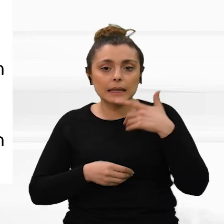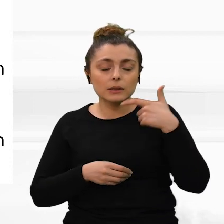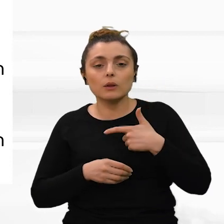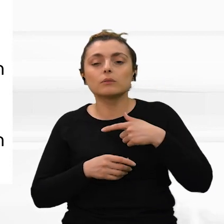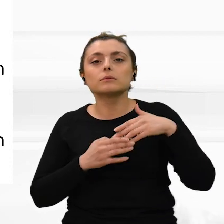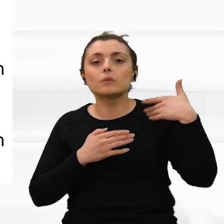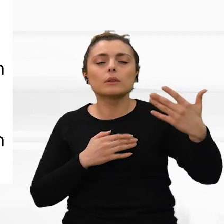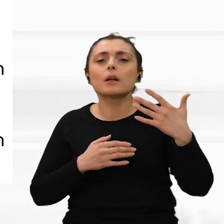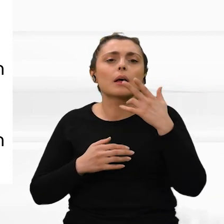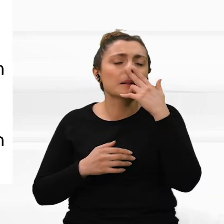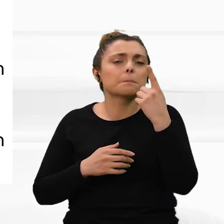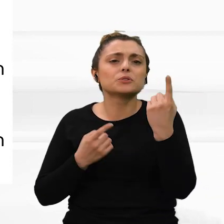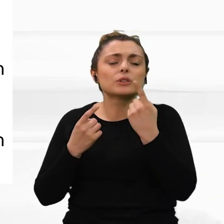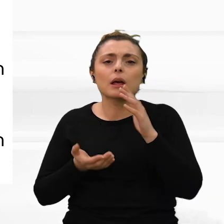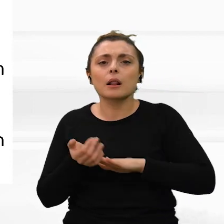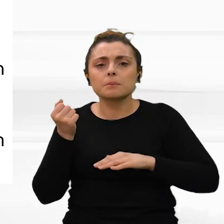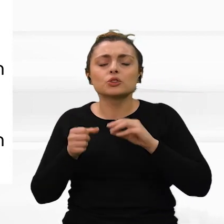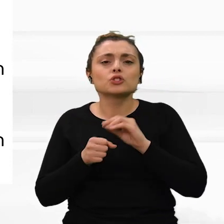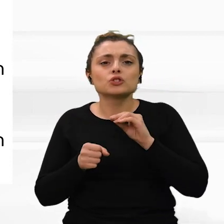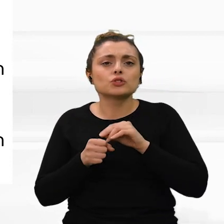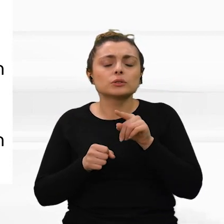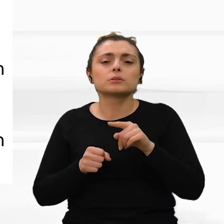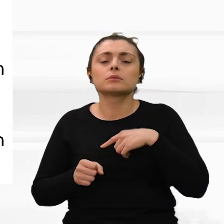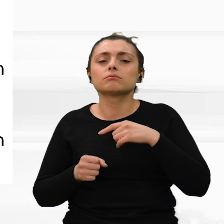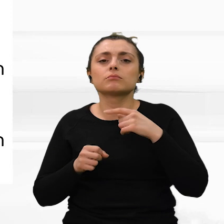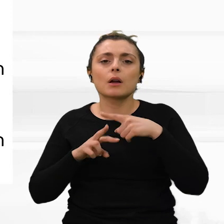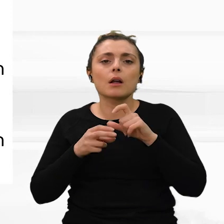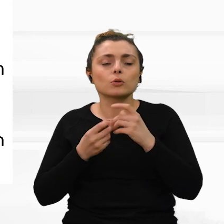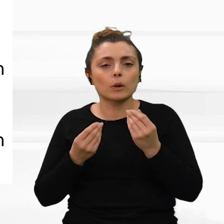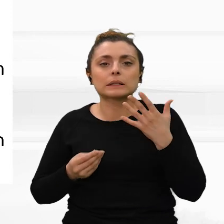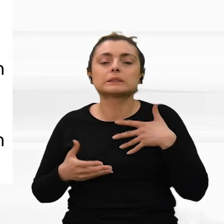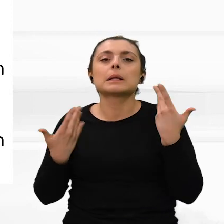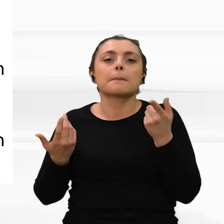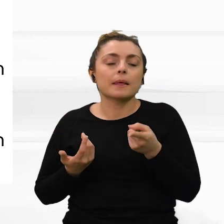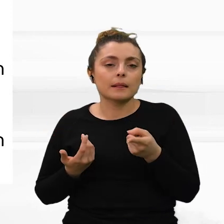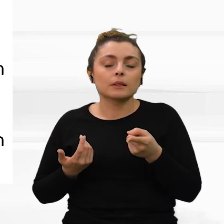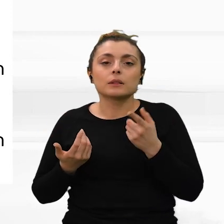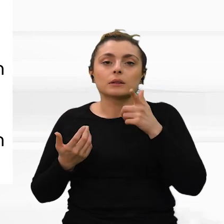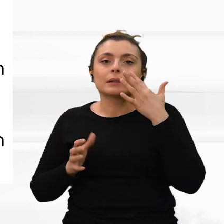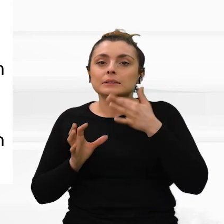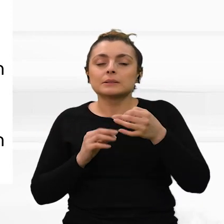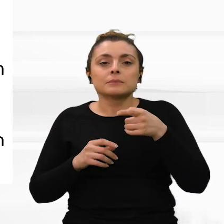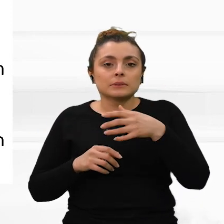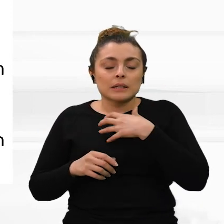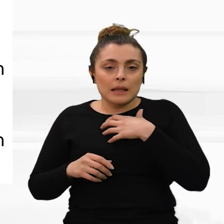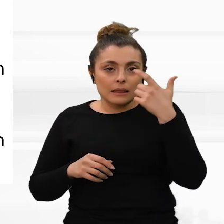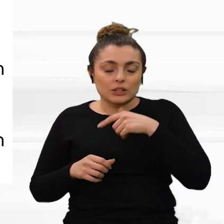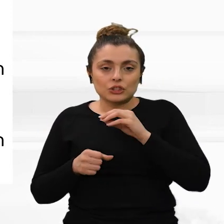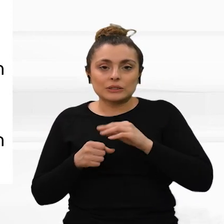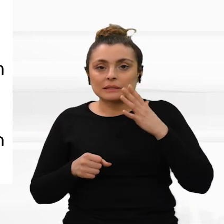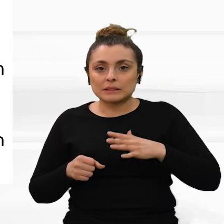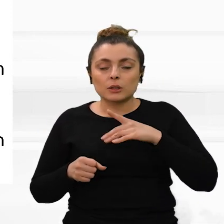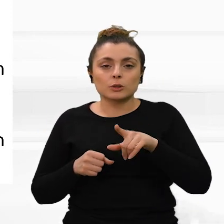kendisinden öte herhangi bir şeyin elde edilmesi için araç olarak istenmeyen dir işte insanın bizatihi